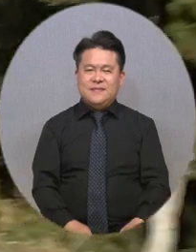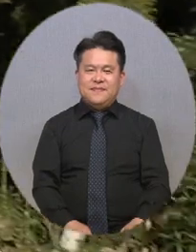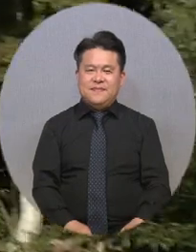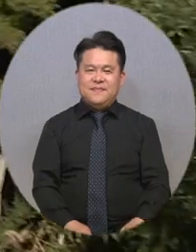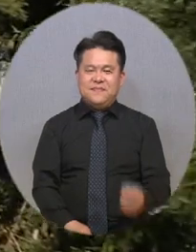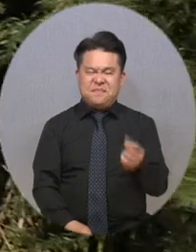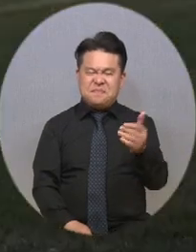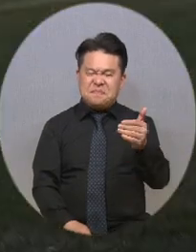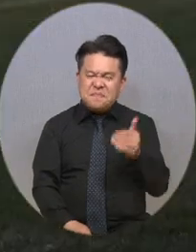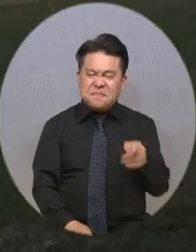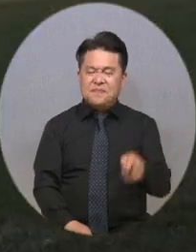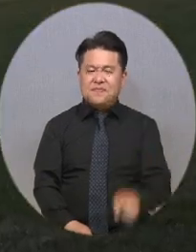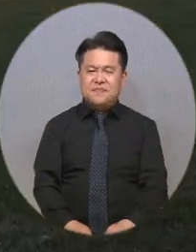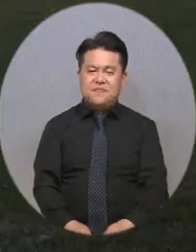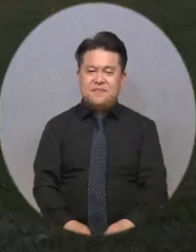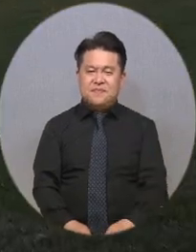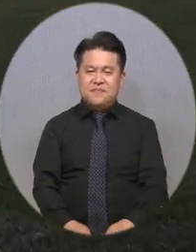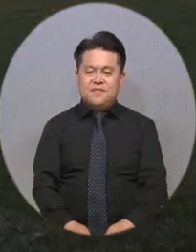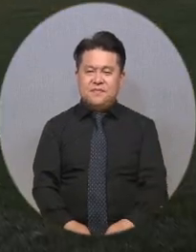조금 내려왔어.